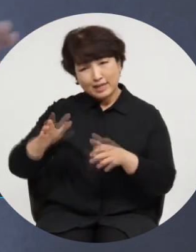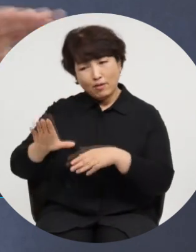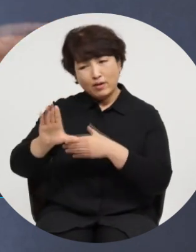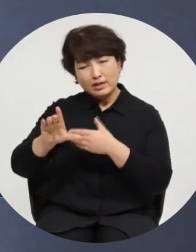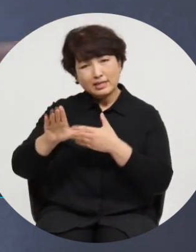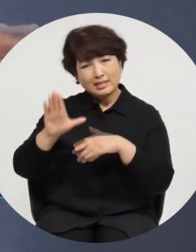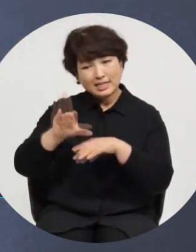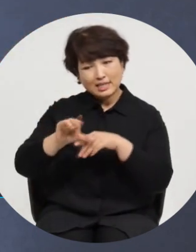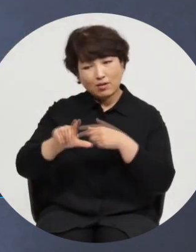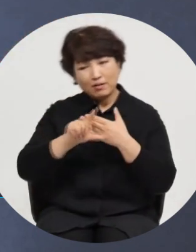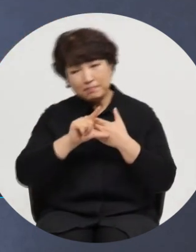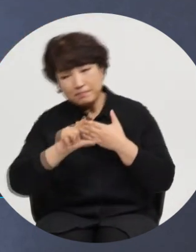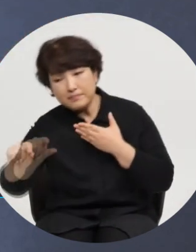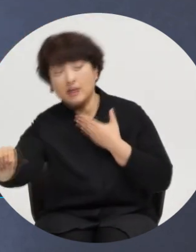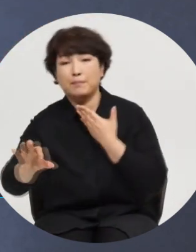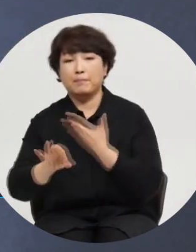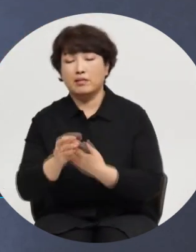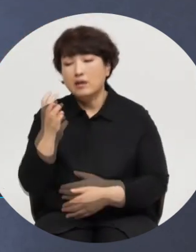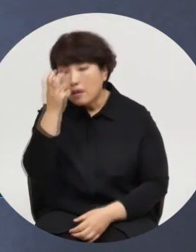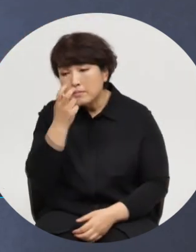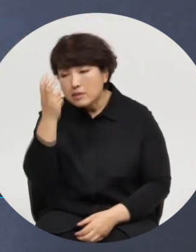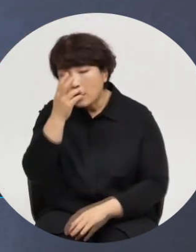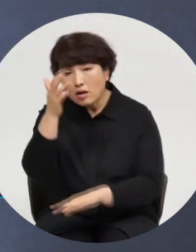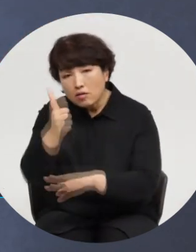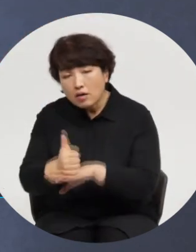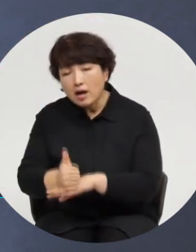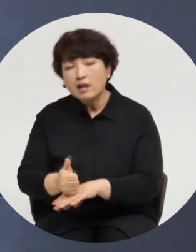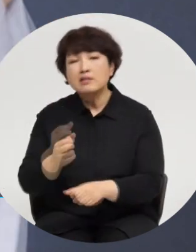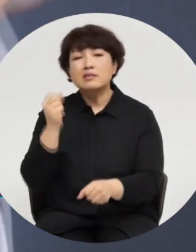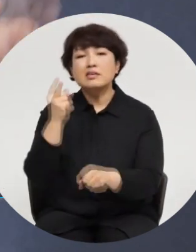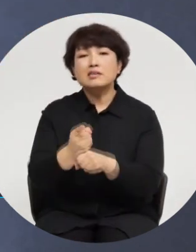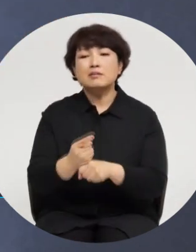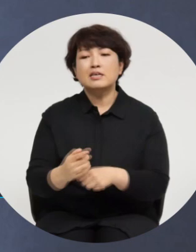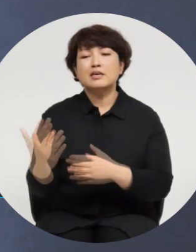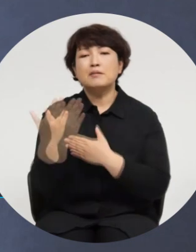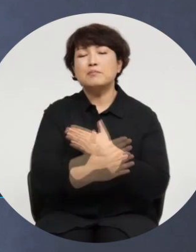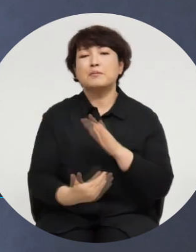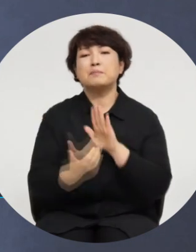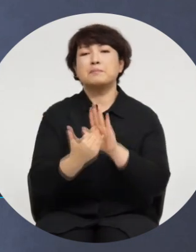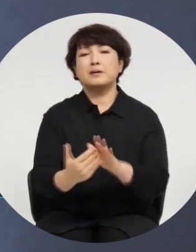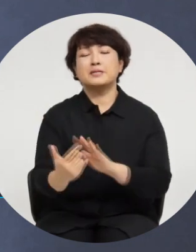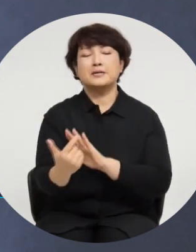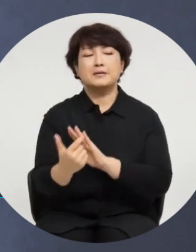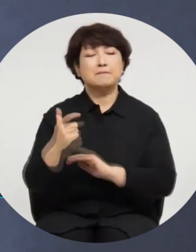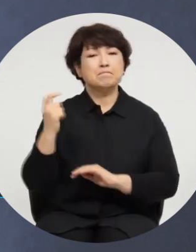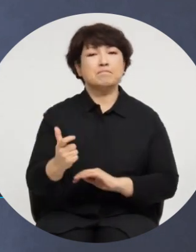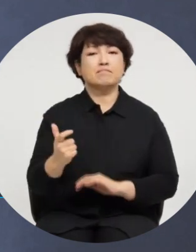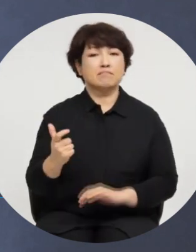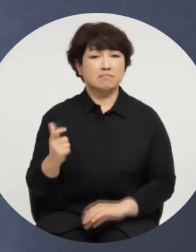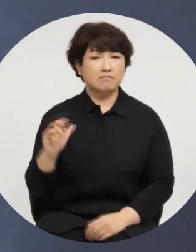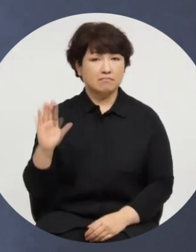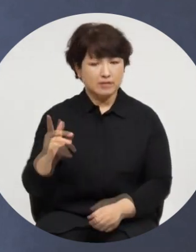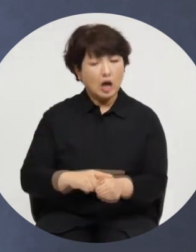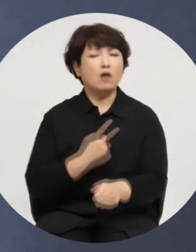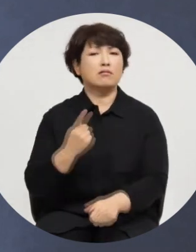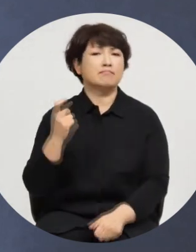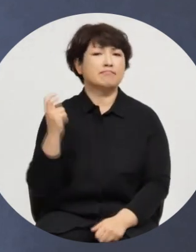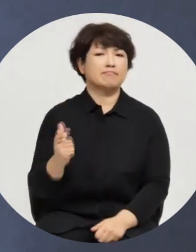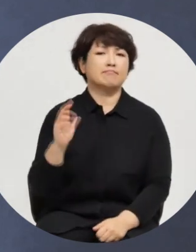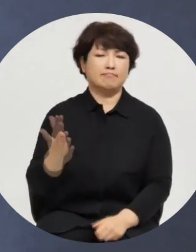바이빔 인천 이런데는 검사 니까 펄서 다 지나갔어요 자연 면역이 다 돼 있어